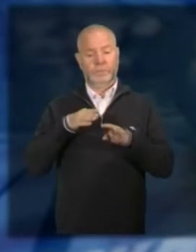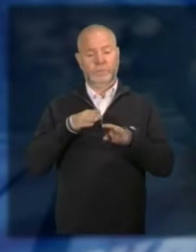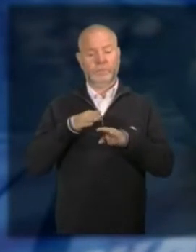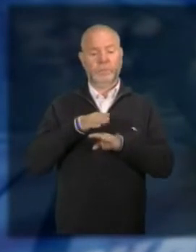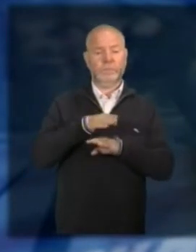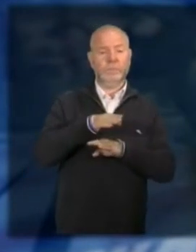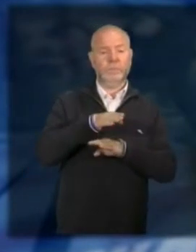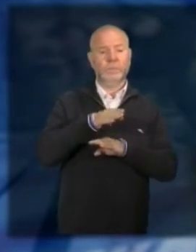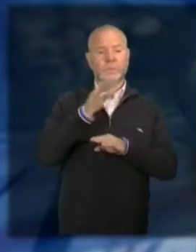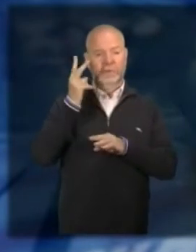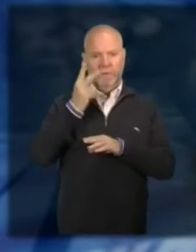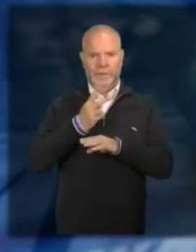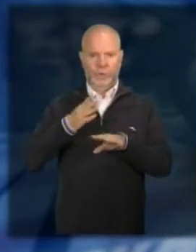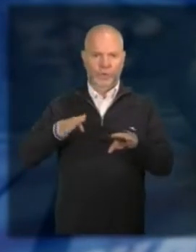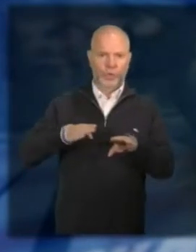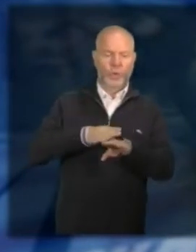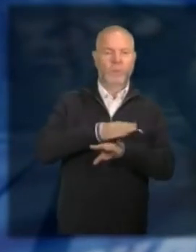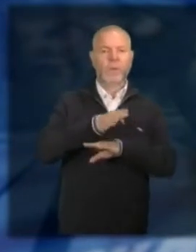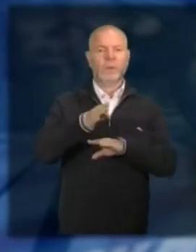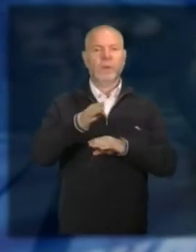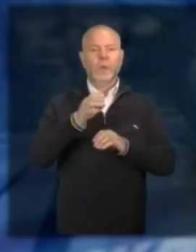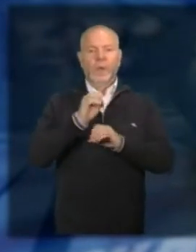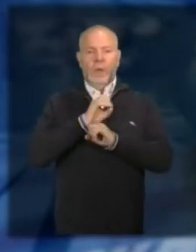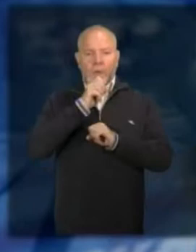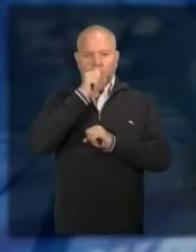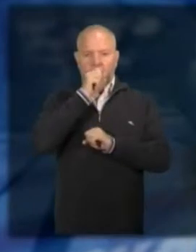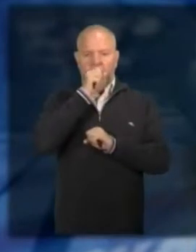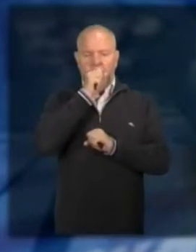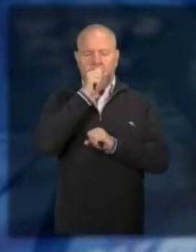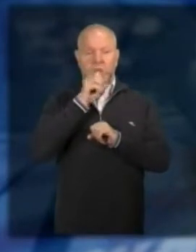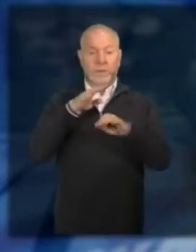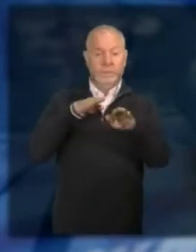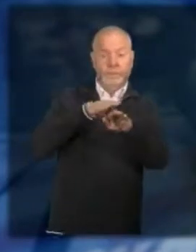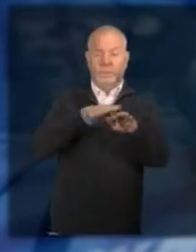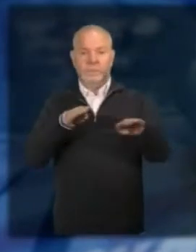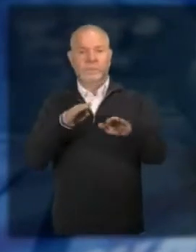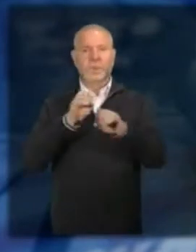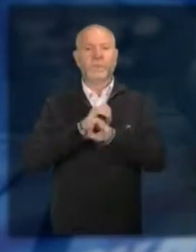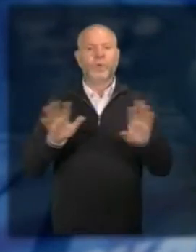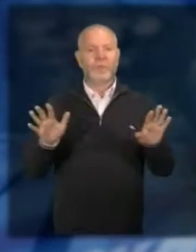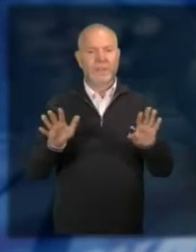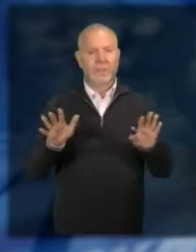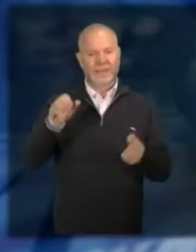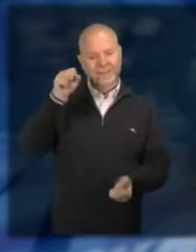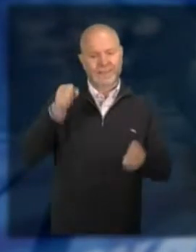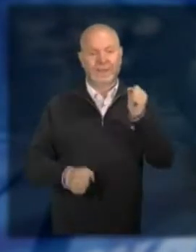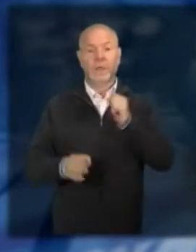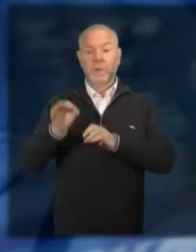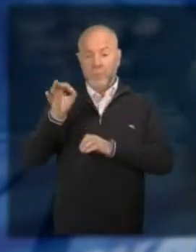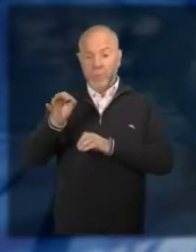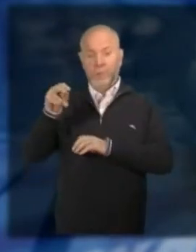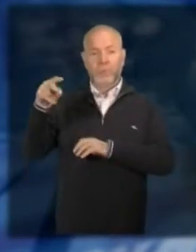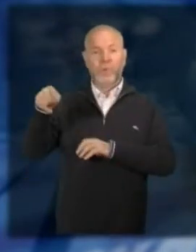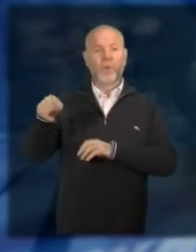stava effettuando una manovra di sorpasso quando, forse per evitare un'auto che arrivava in senso contrario, aveva sterzato, centrando